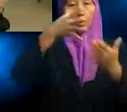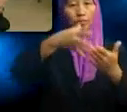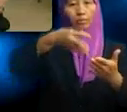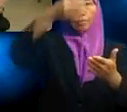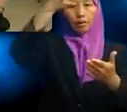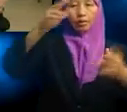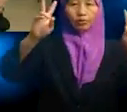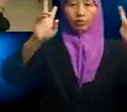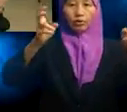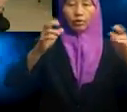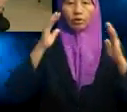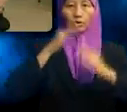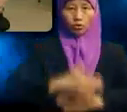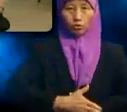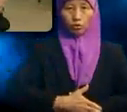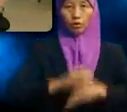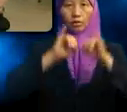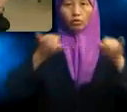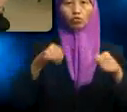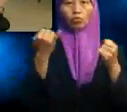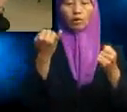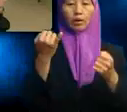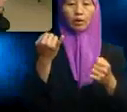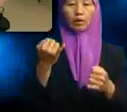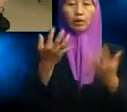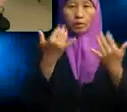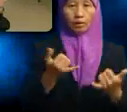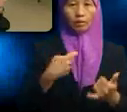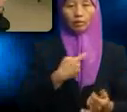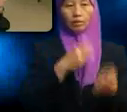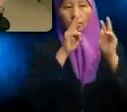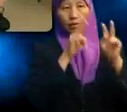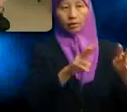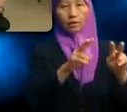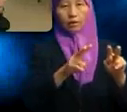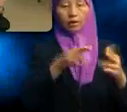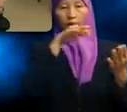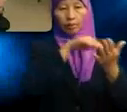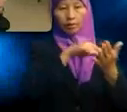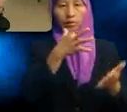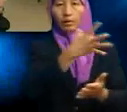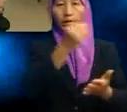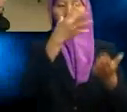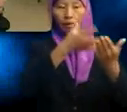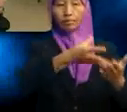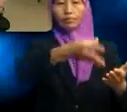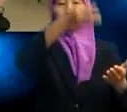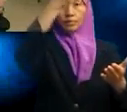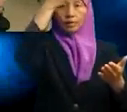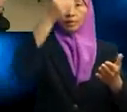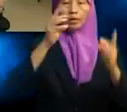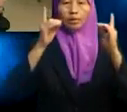mempelajari tajuk solat Jumaat. Marilah sama-sama kita menonton pengajaran dan pembelajaran pendidikan